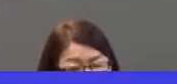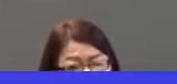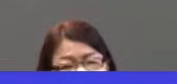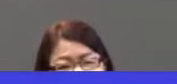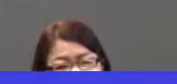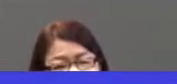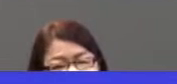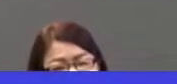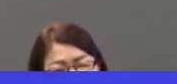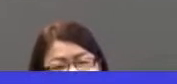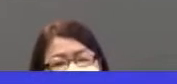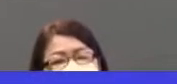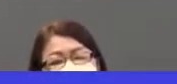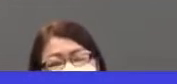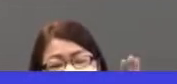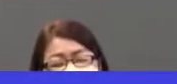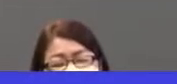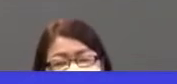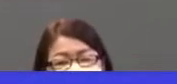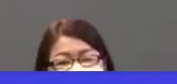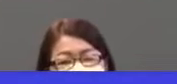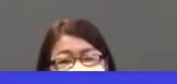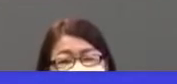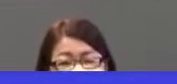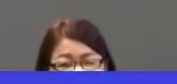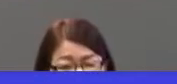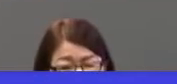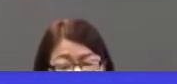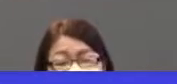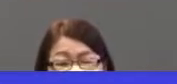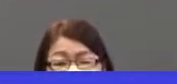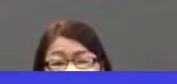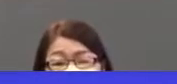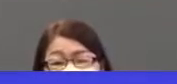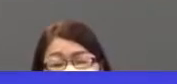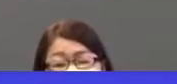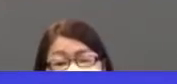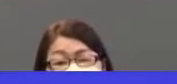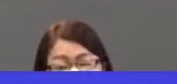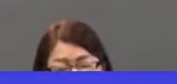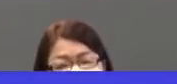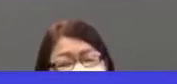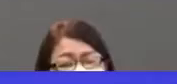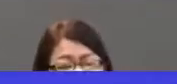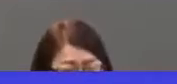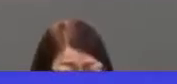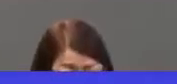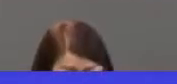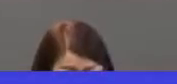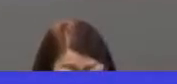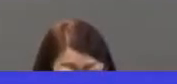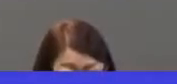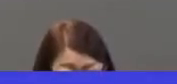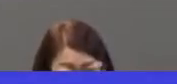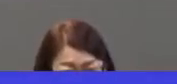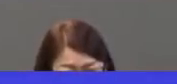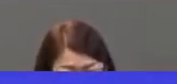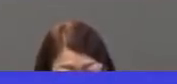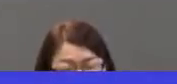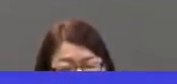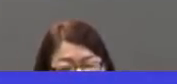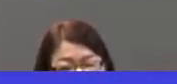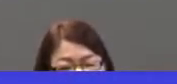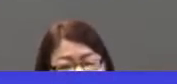ค่ะอีกเรื่องที่ร้อน นิดเดียวแต่ถ้าคอมเมนต์นิดหน่อยคือคนหนึ่งงงนิดเดียวคุณสุนทรนะ ว่าหายไปไหนหรอ หายไปไ